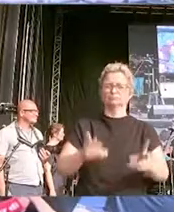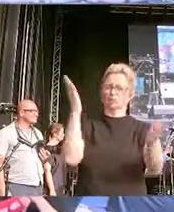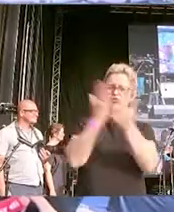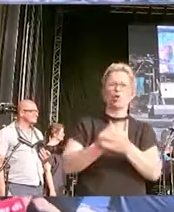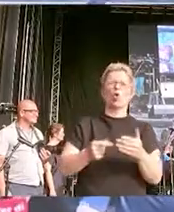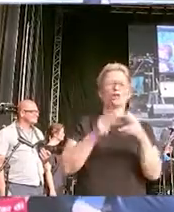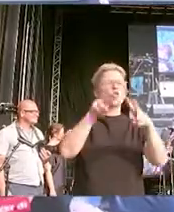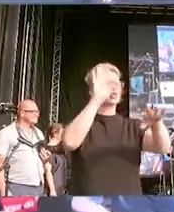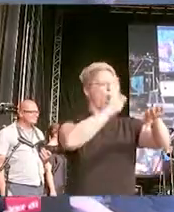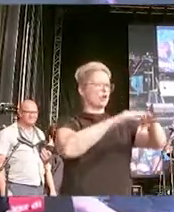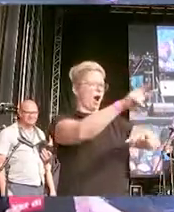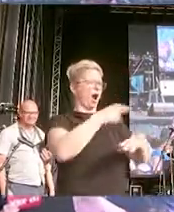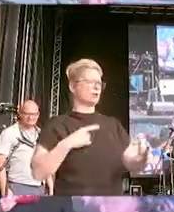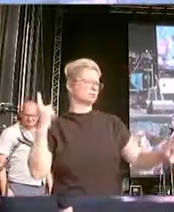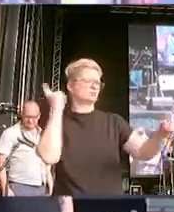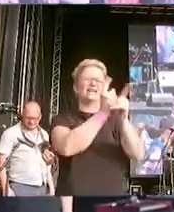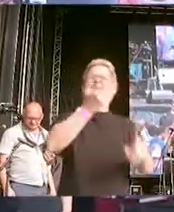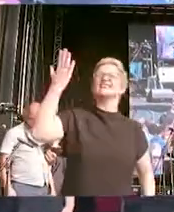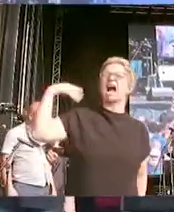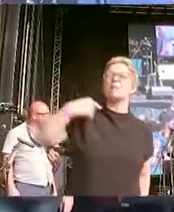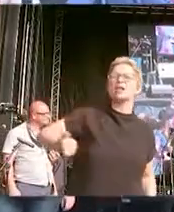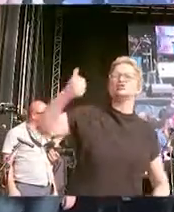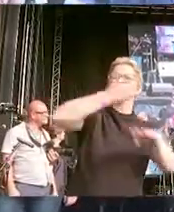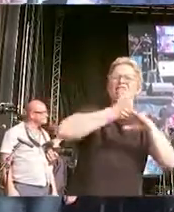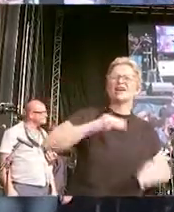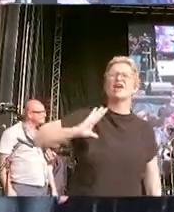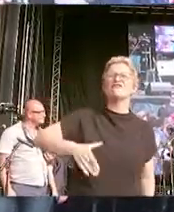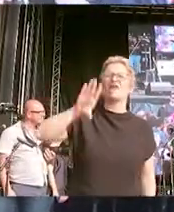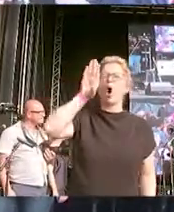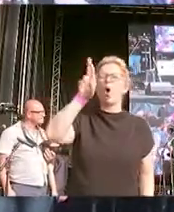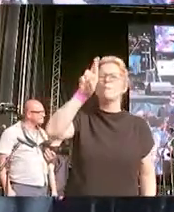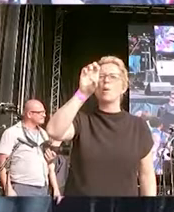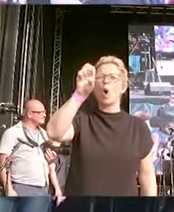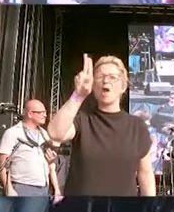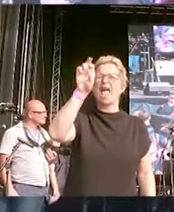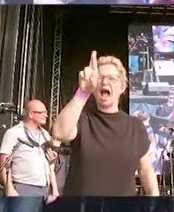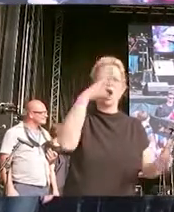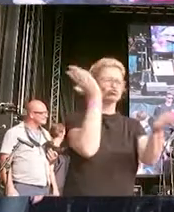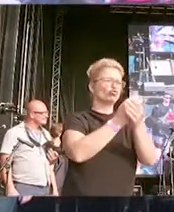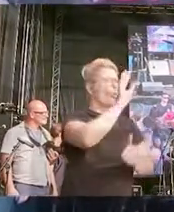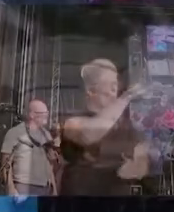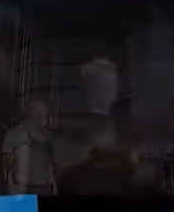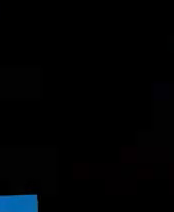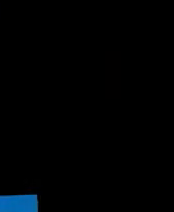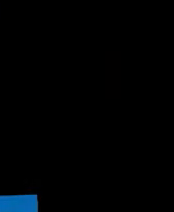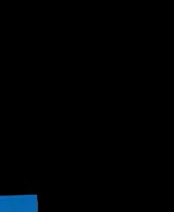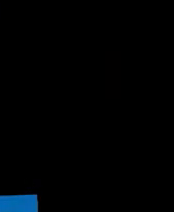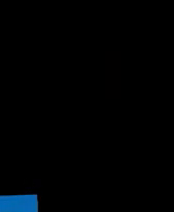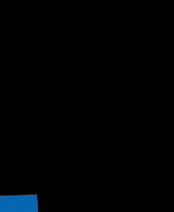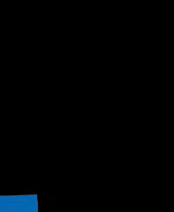gerückt und haben Frau Breuel, die damalige Chefin, gezwungen, uns zu empfangen. Wir haben